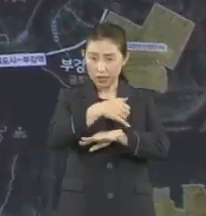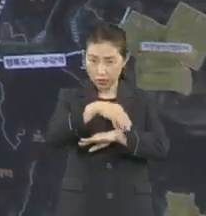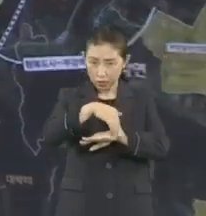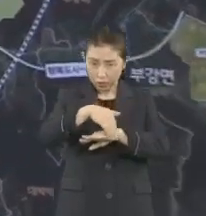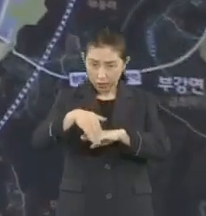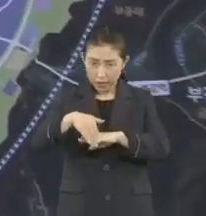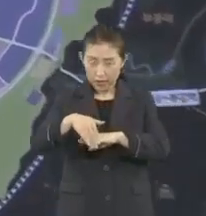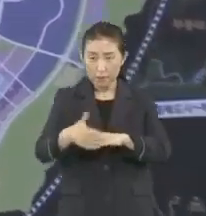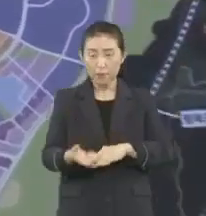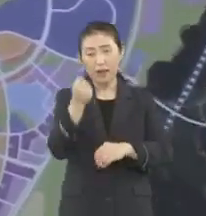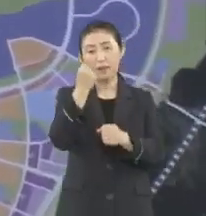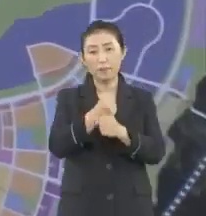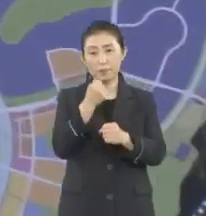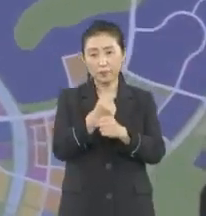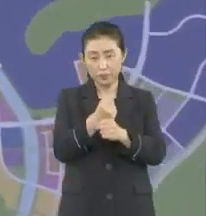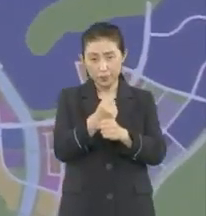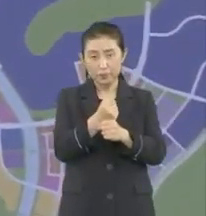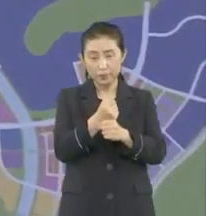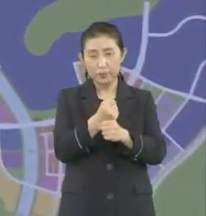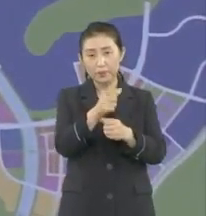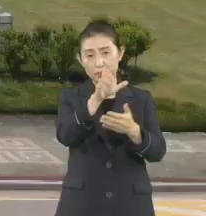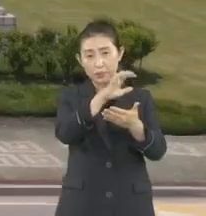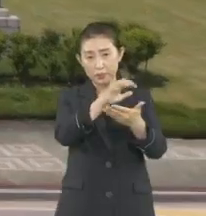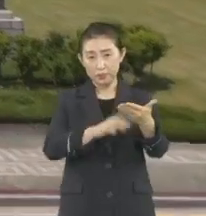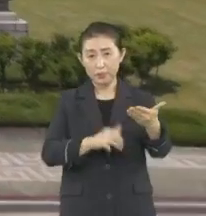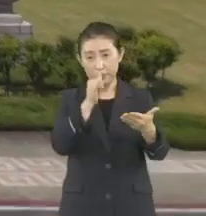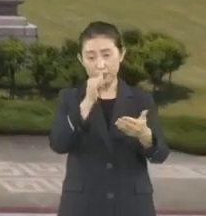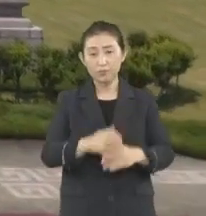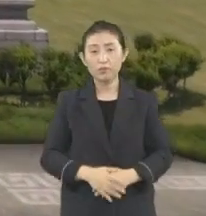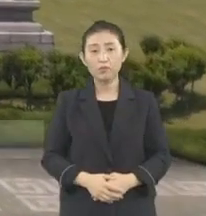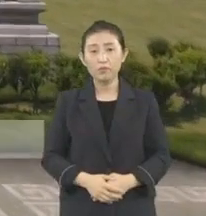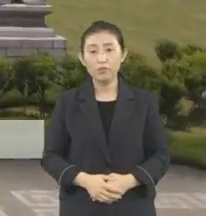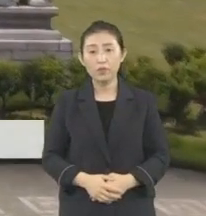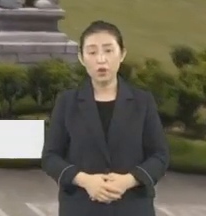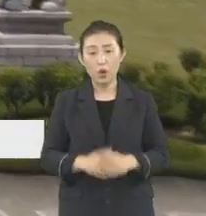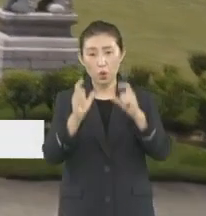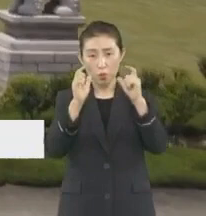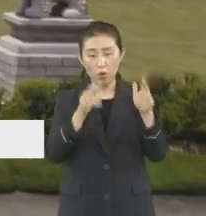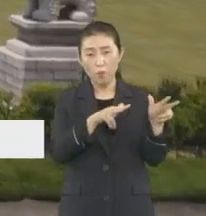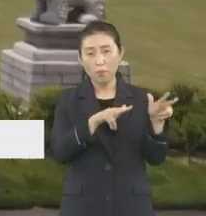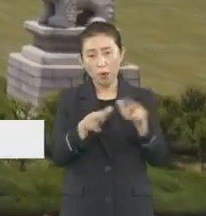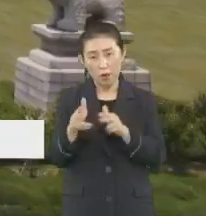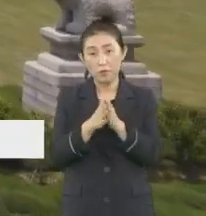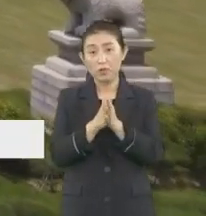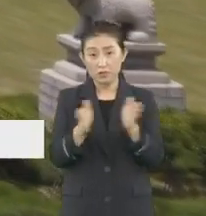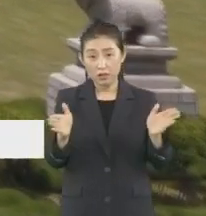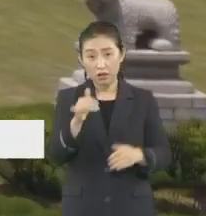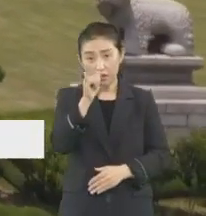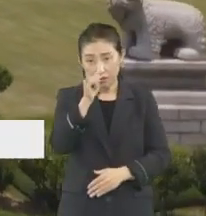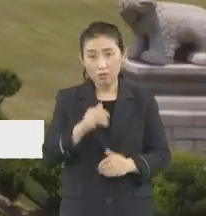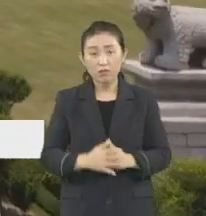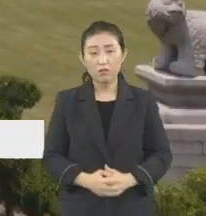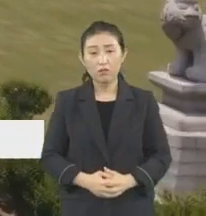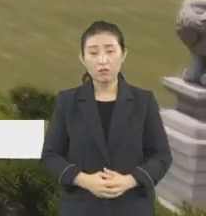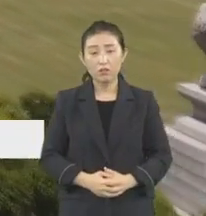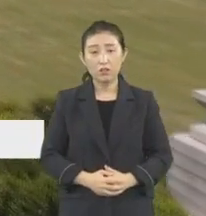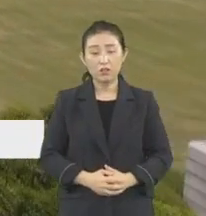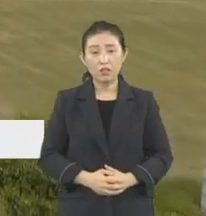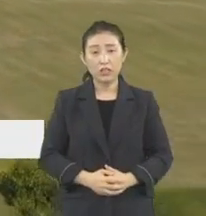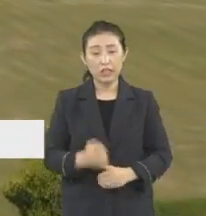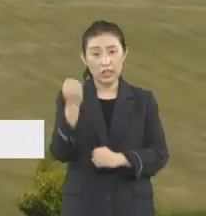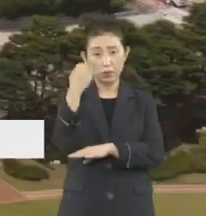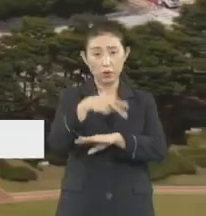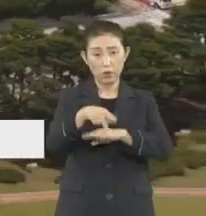조속히 수립한다는 내용을 담고 있습니다. 개정안은 또 공포 후 즉시 시행이기 때문에 국회 세종의사당